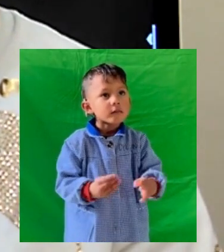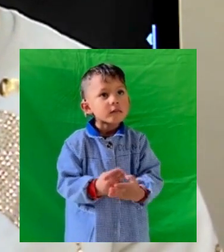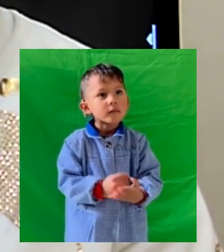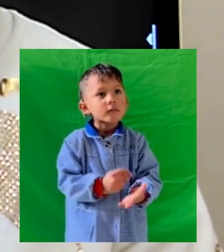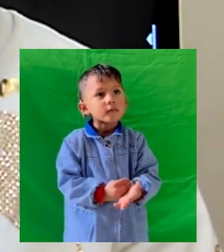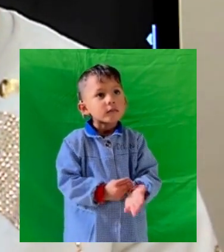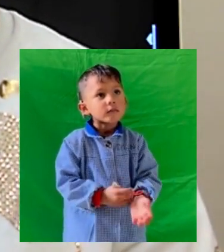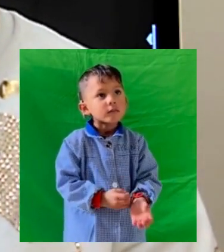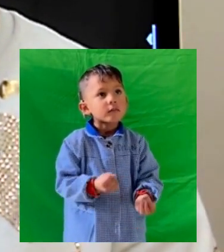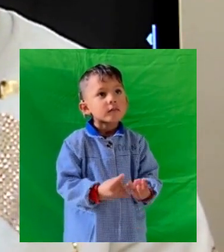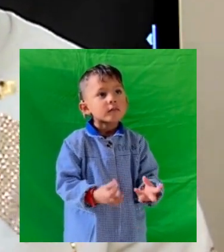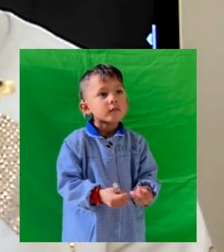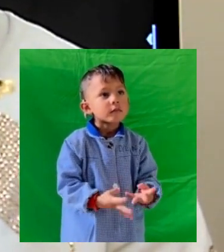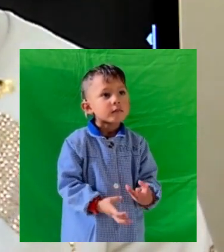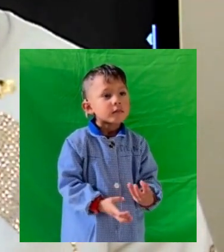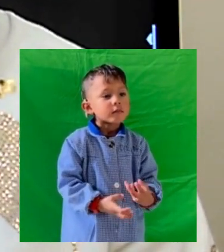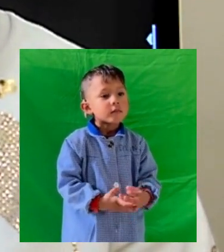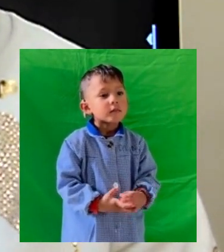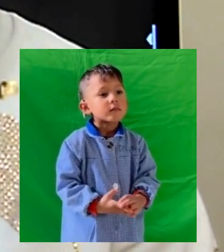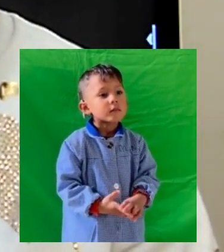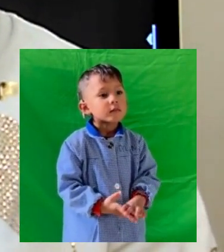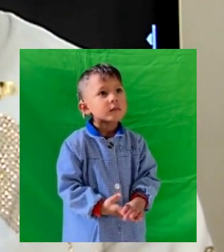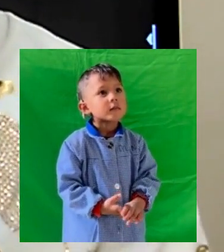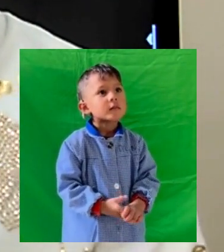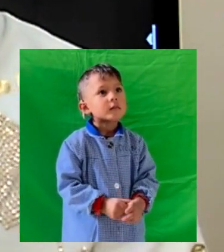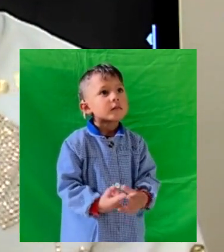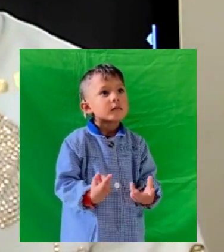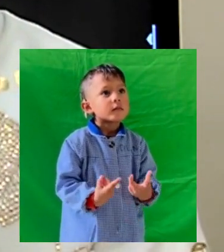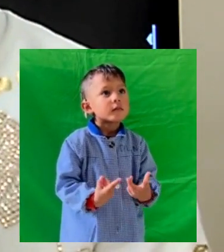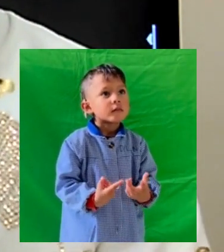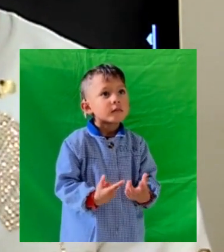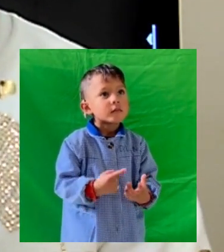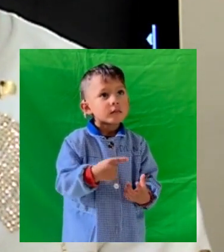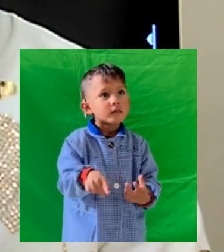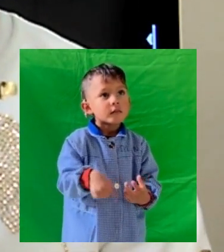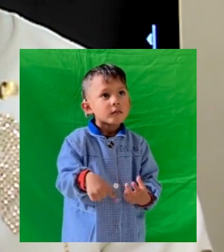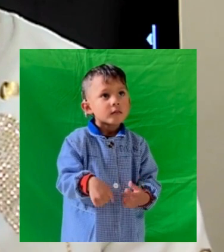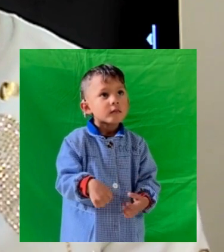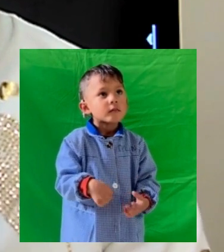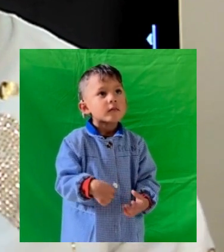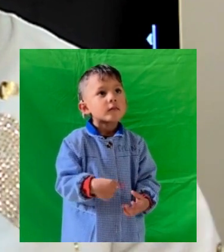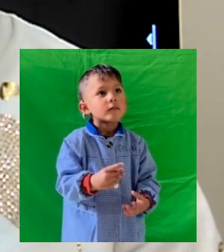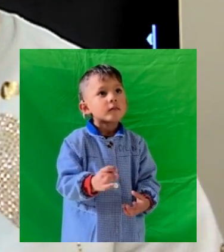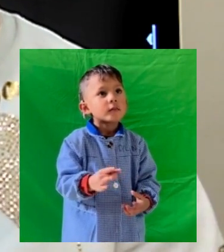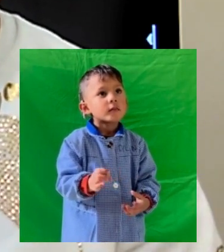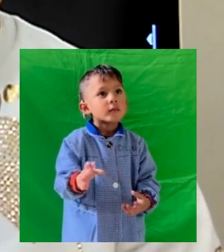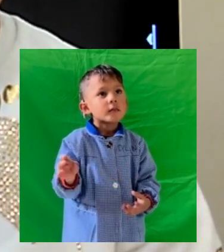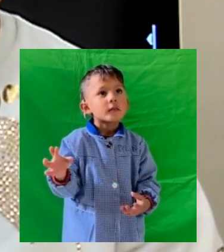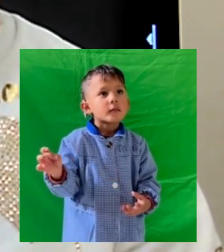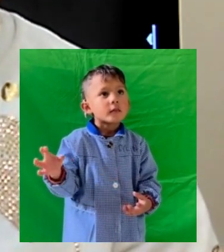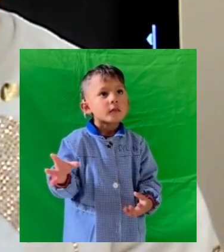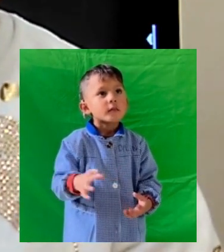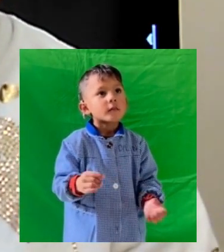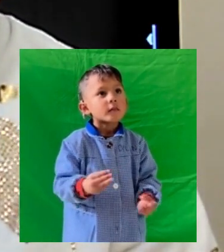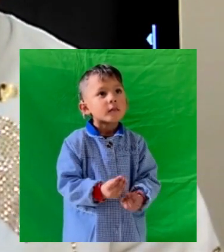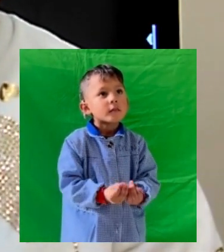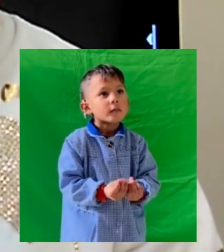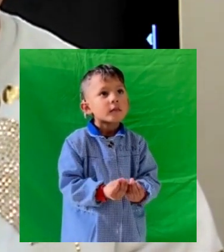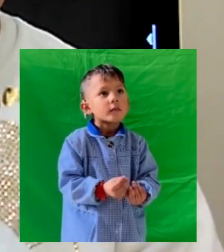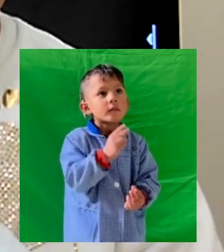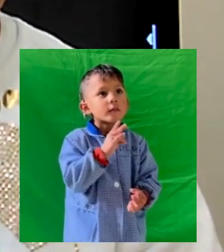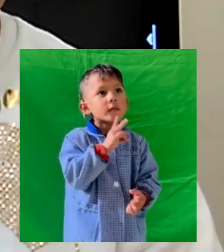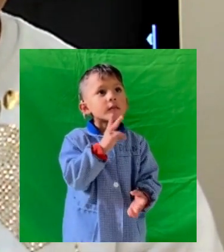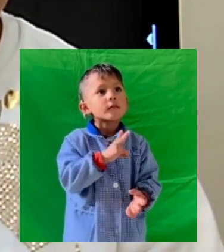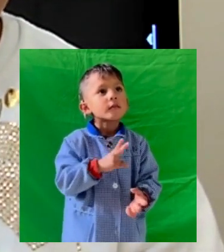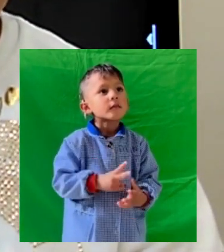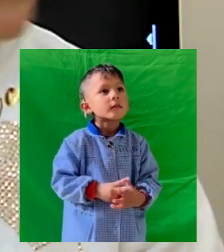Leire eta Marua gara eta bazkaltzeko gaurko menua ekarri dugu. Lehen platerrean